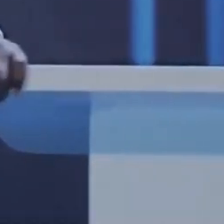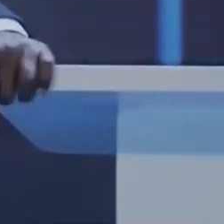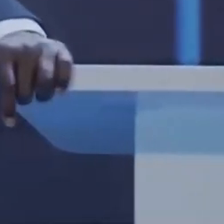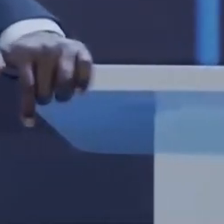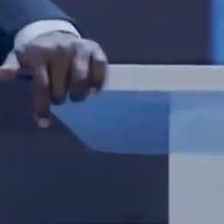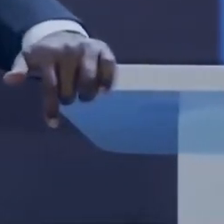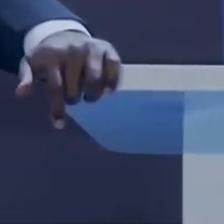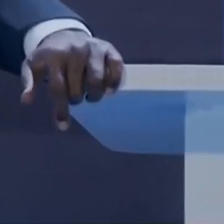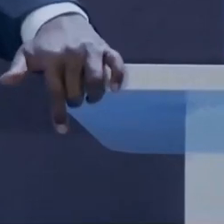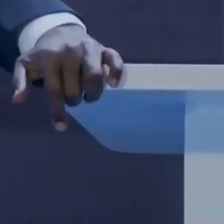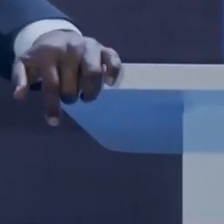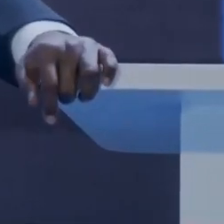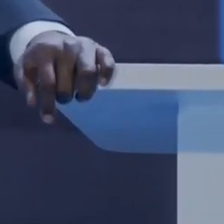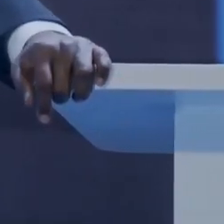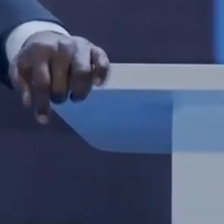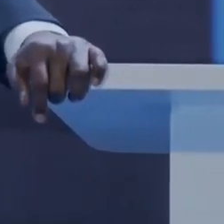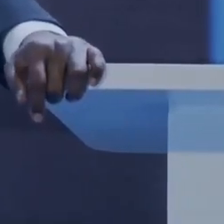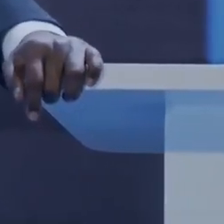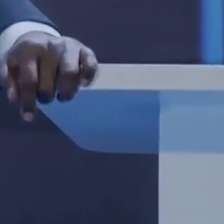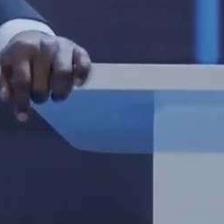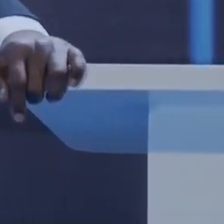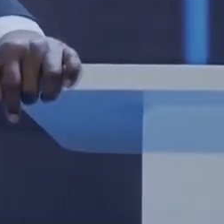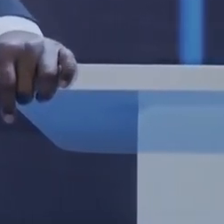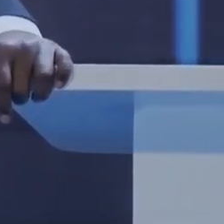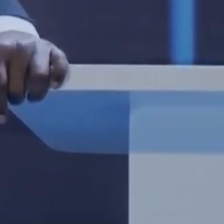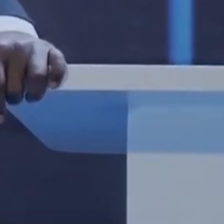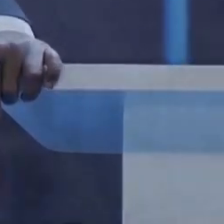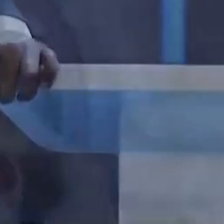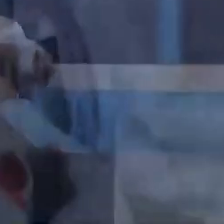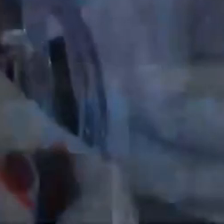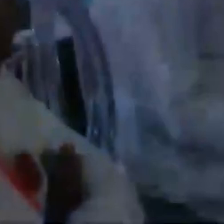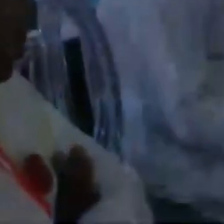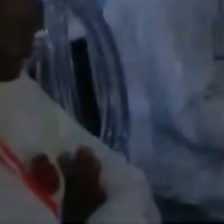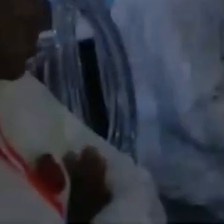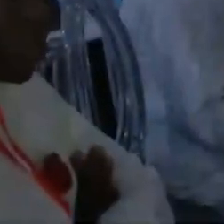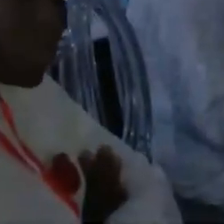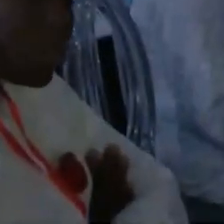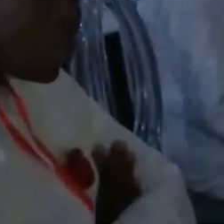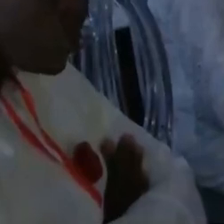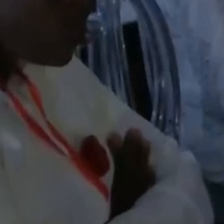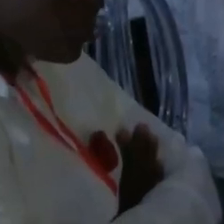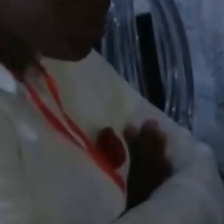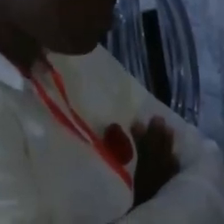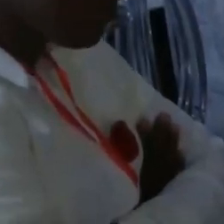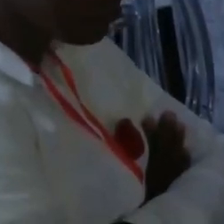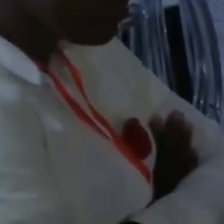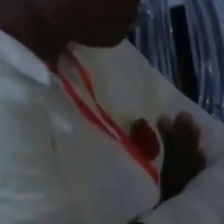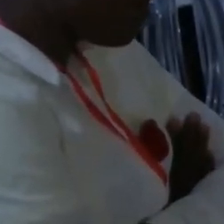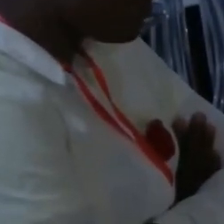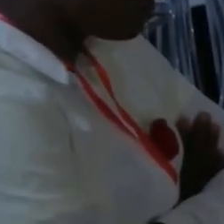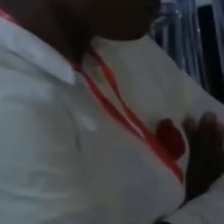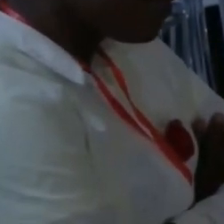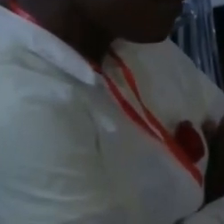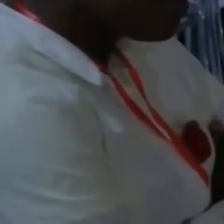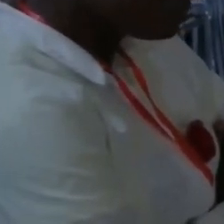détail pour lui au-delà des essentiels de la vie. Et il court, il court, il court, il court, jusqu'à ce qu'ils brisent leurs os, jusqu'à